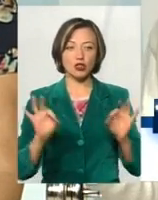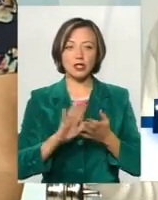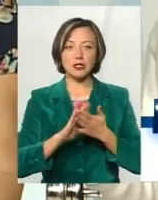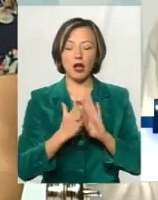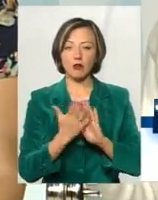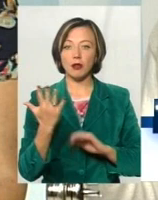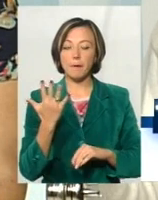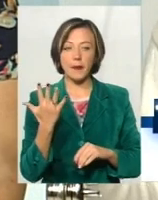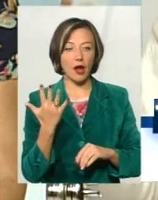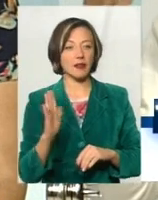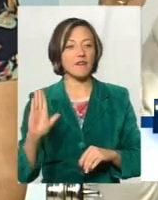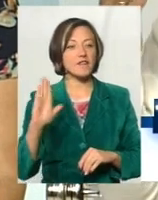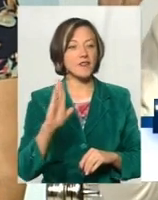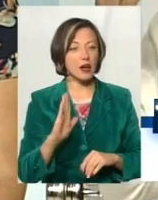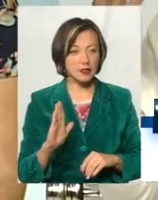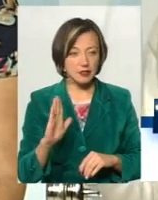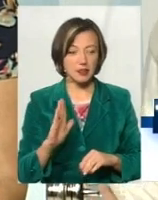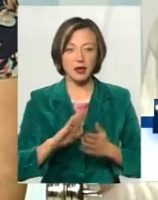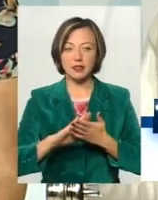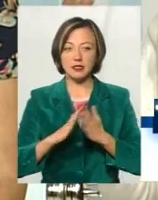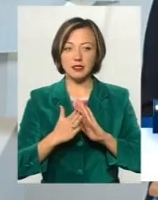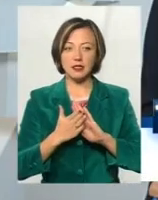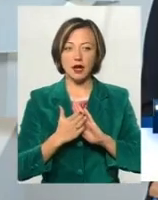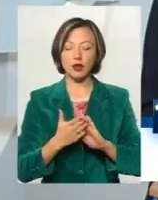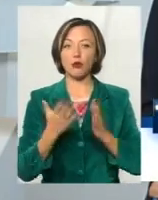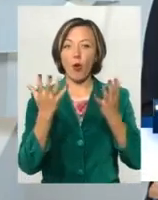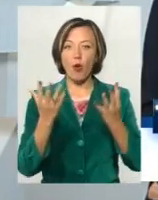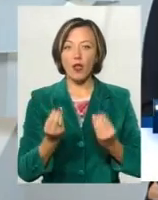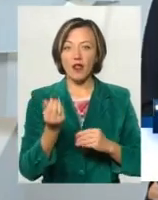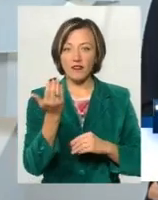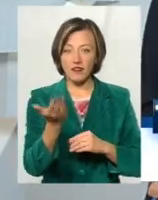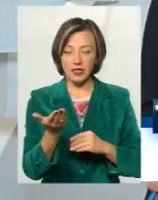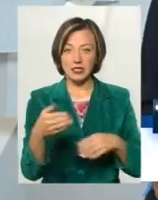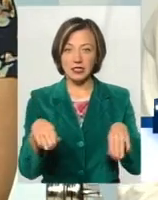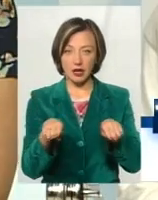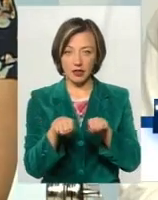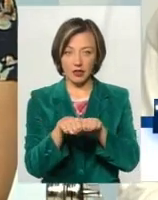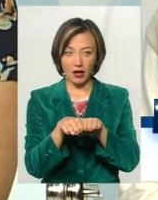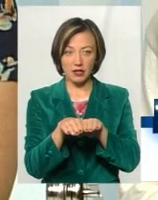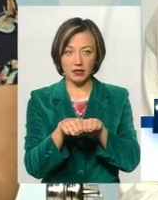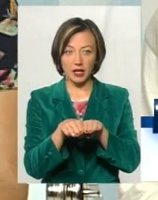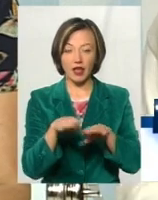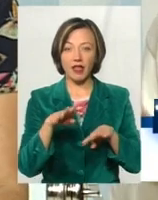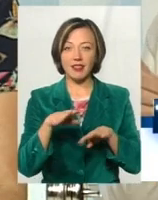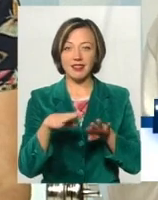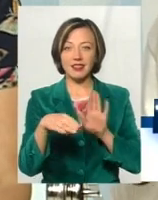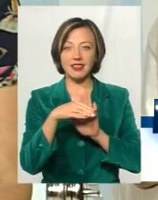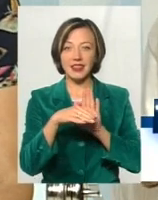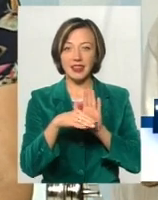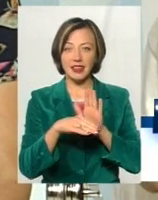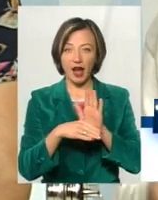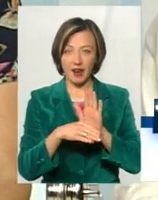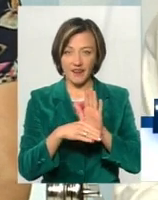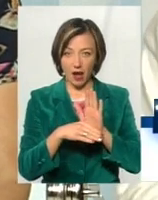на 5 вересня, станом на день, коли ви закриваєте тарифікацію